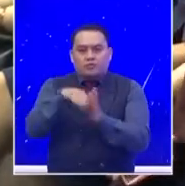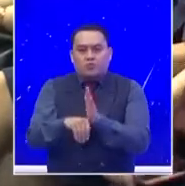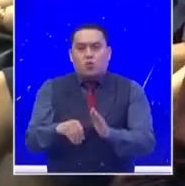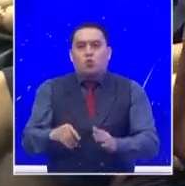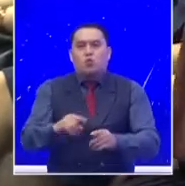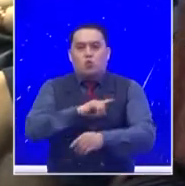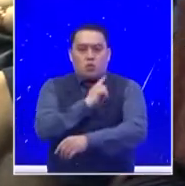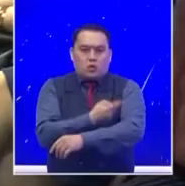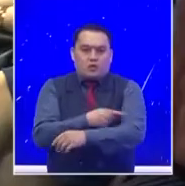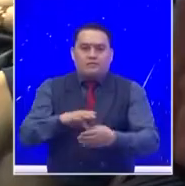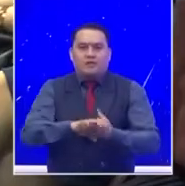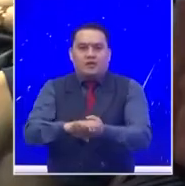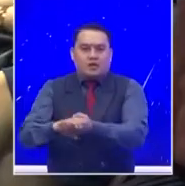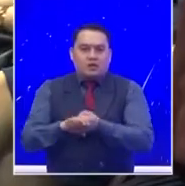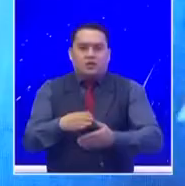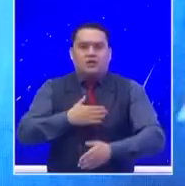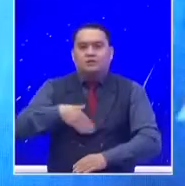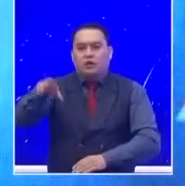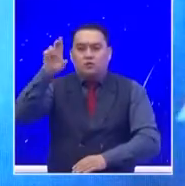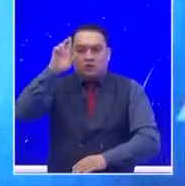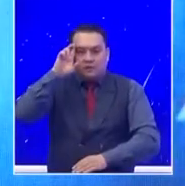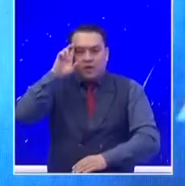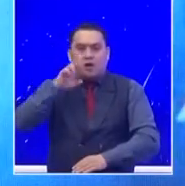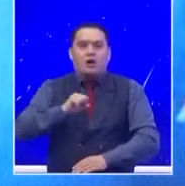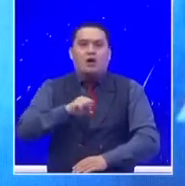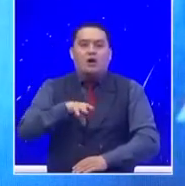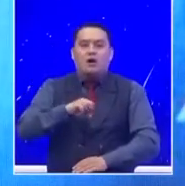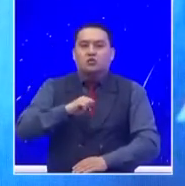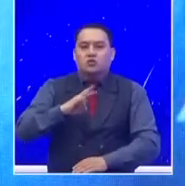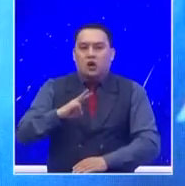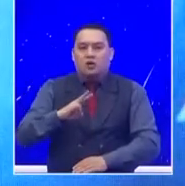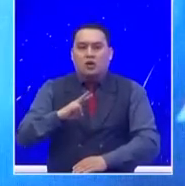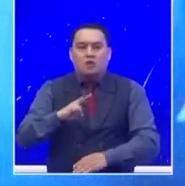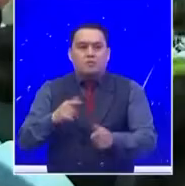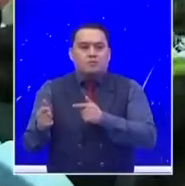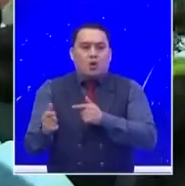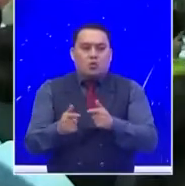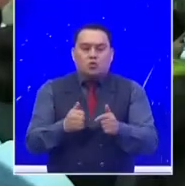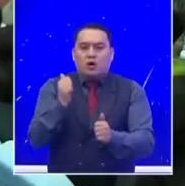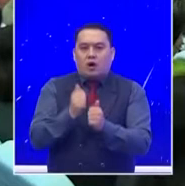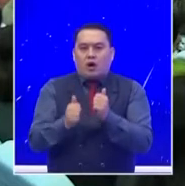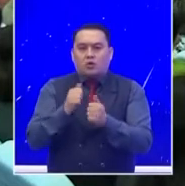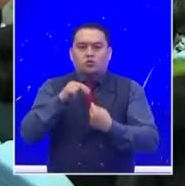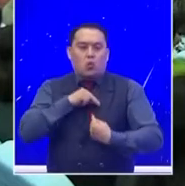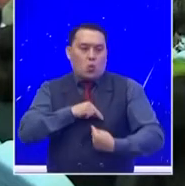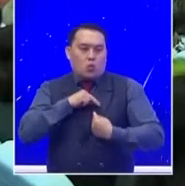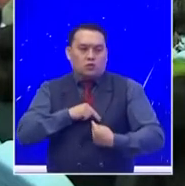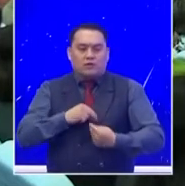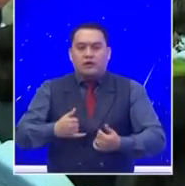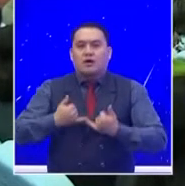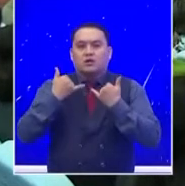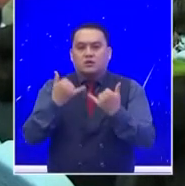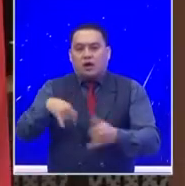в укрепление единства и мира в нашей стране. Темирболат Ахажан выразил глубокую благодарность каждому, кто упорно трудится во благо